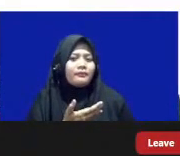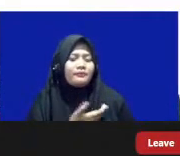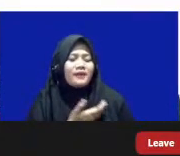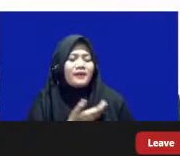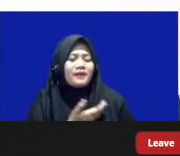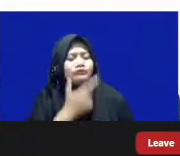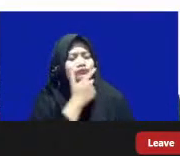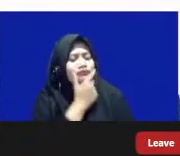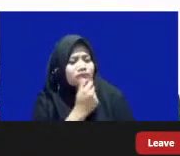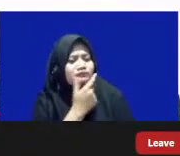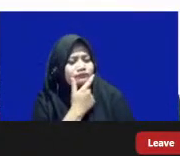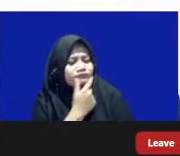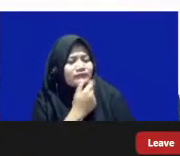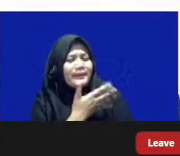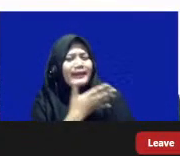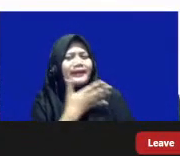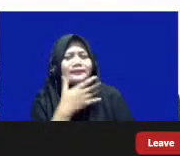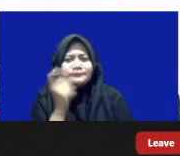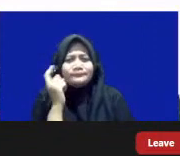apa ya?